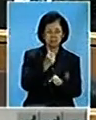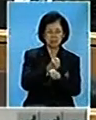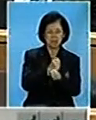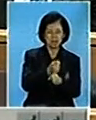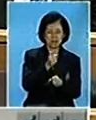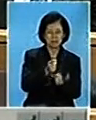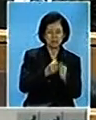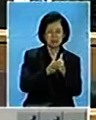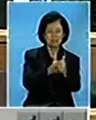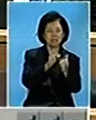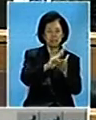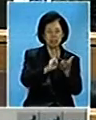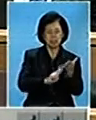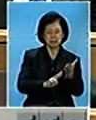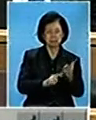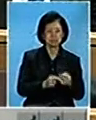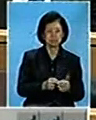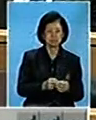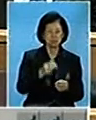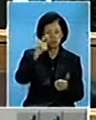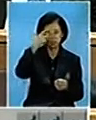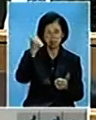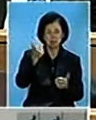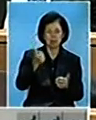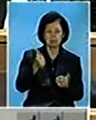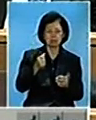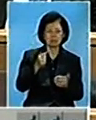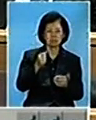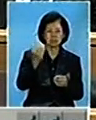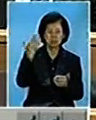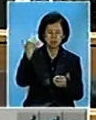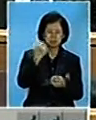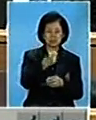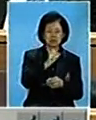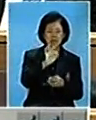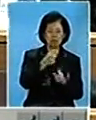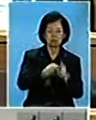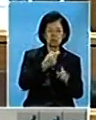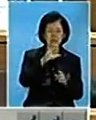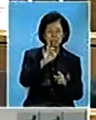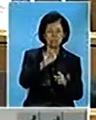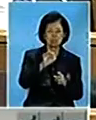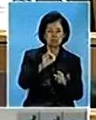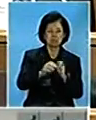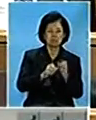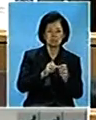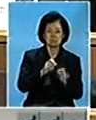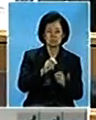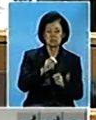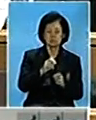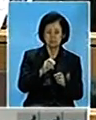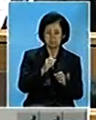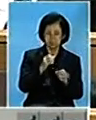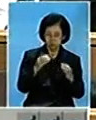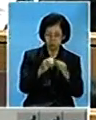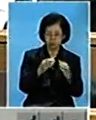ให้เป็นไปตามรายงานเพราะการรัฐประหารเมื่อ19กันยา2549ชัดเจนครับคณะรัฐบาลเส